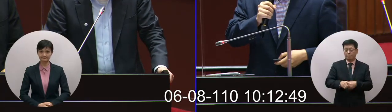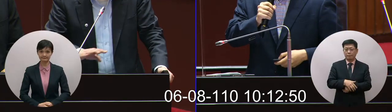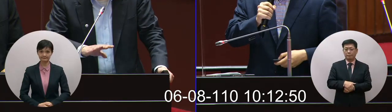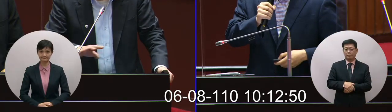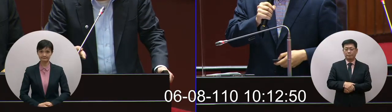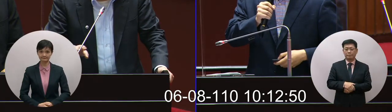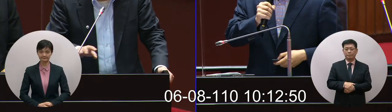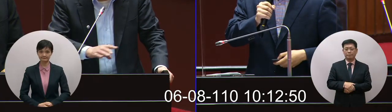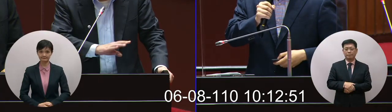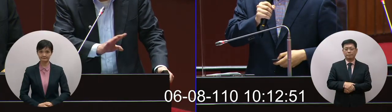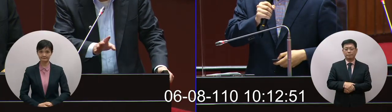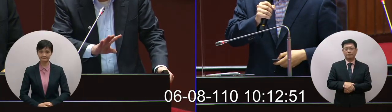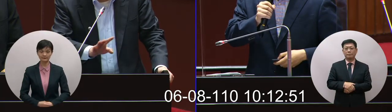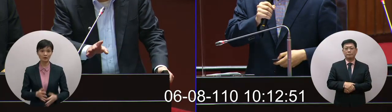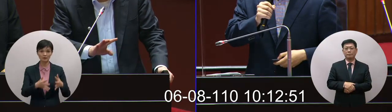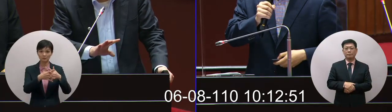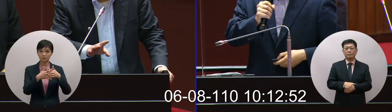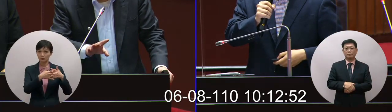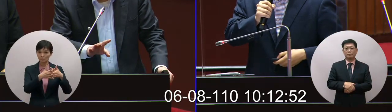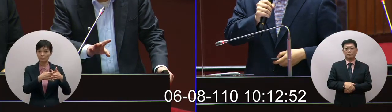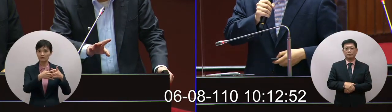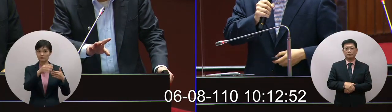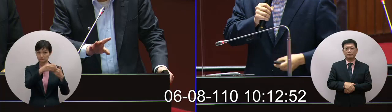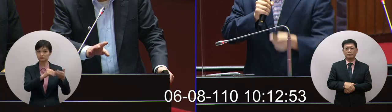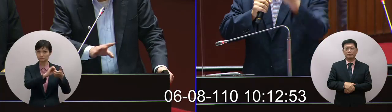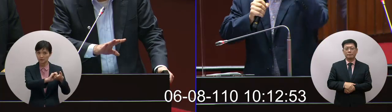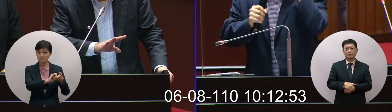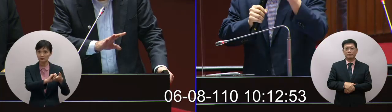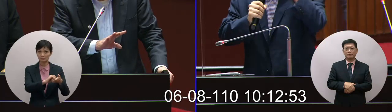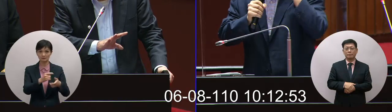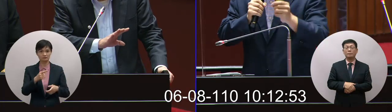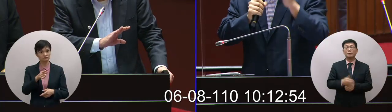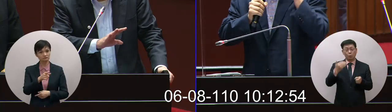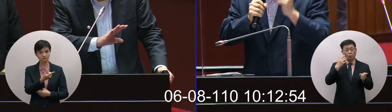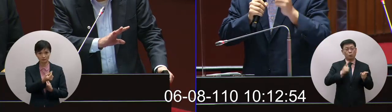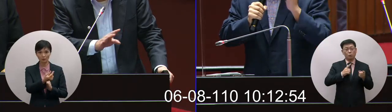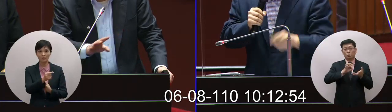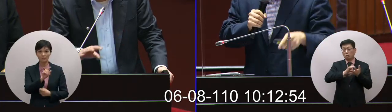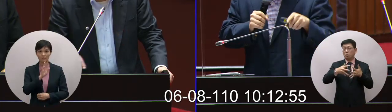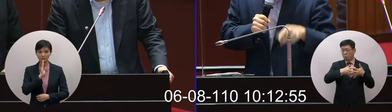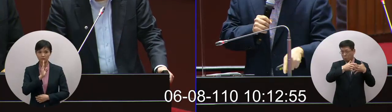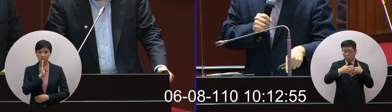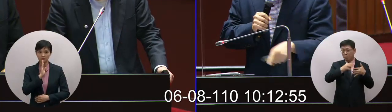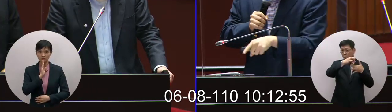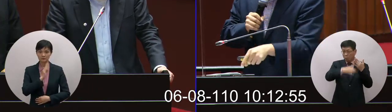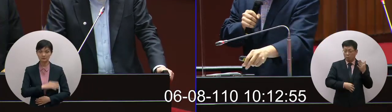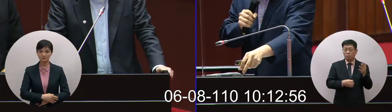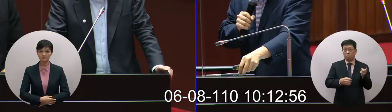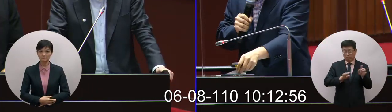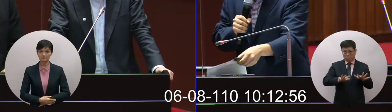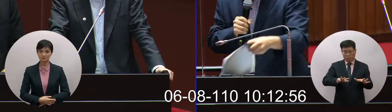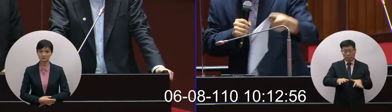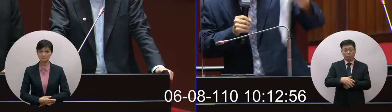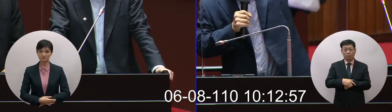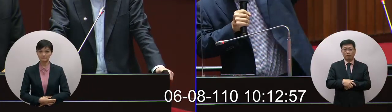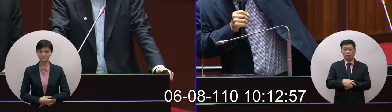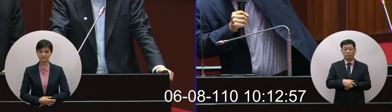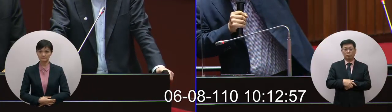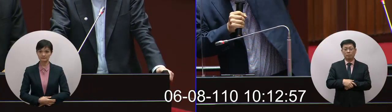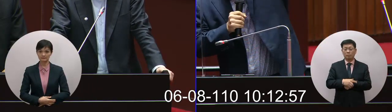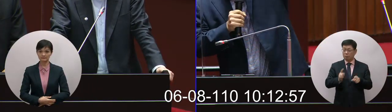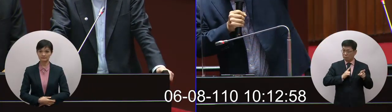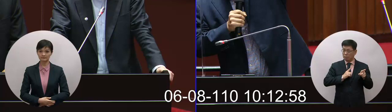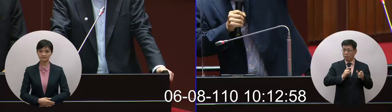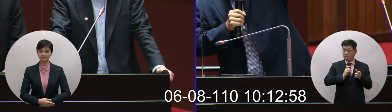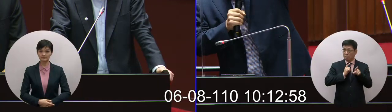那当然就是我们美国定的也是一样。 那你如果要用美国定的这个标准，你现在是讲说你现